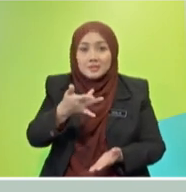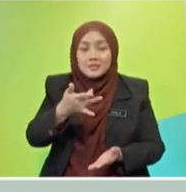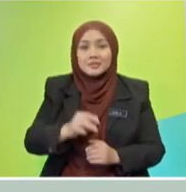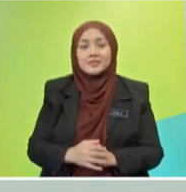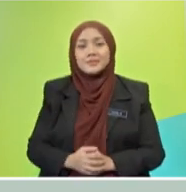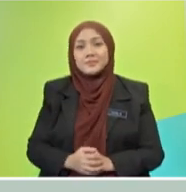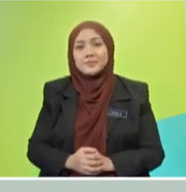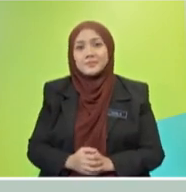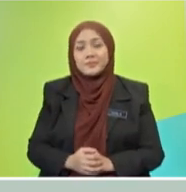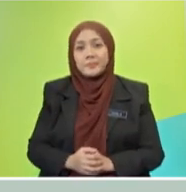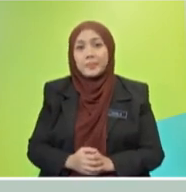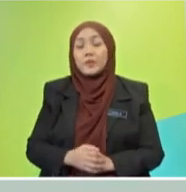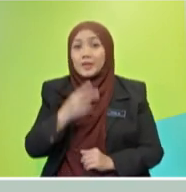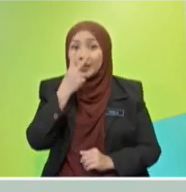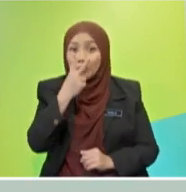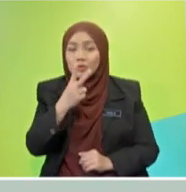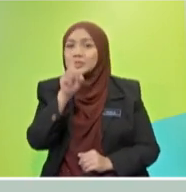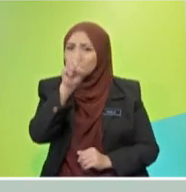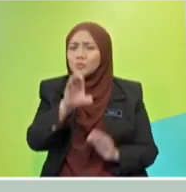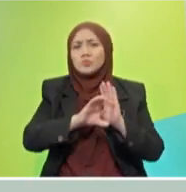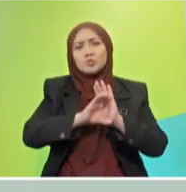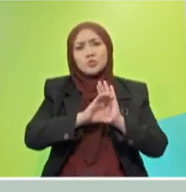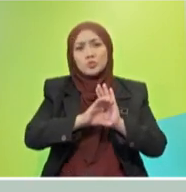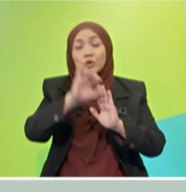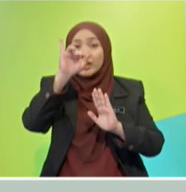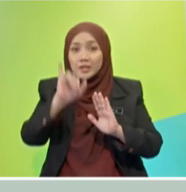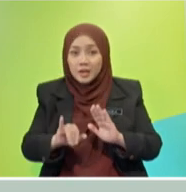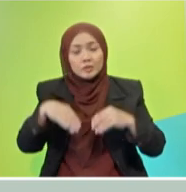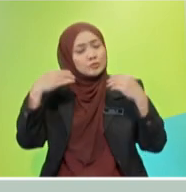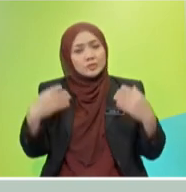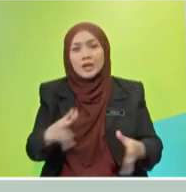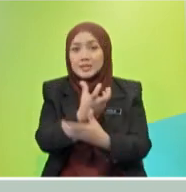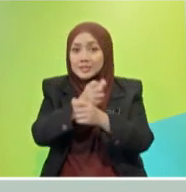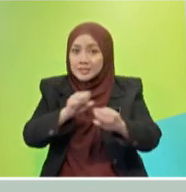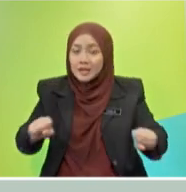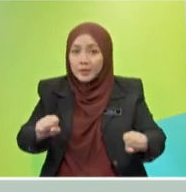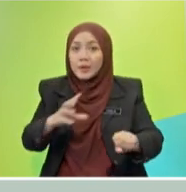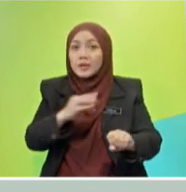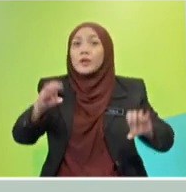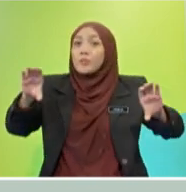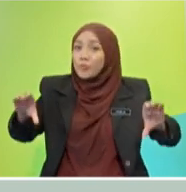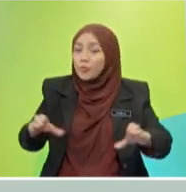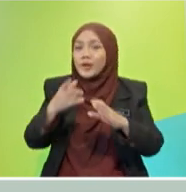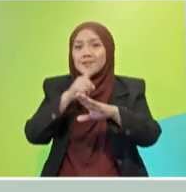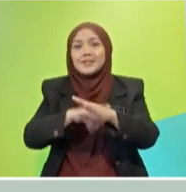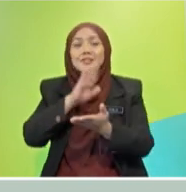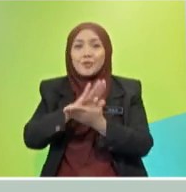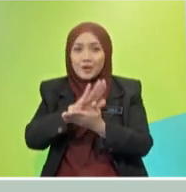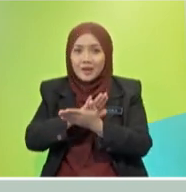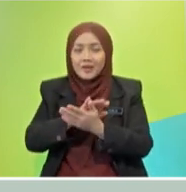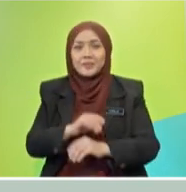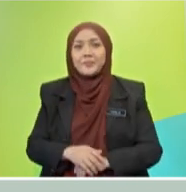jadi kita tengok satu contoh ya kita buat di sekolah nah ini kamu boleh buat eksperimen tahu di sekolah juga